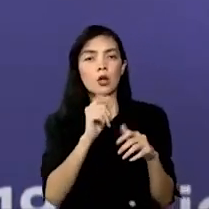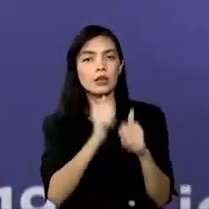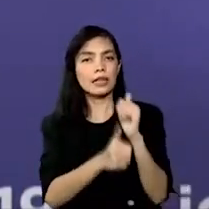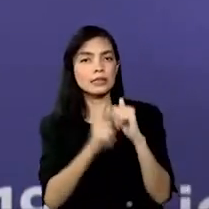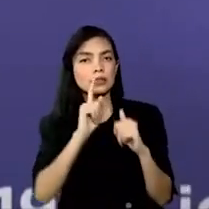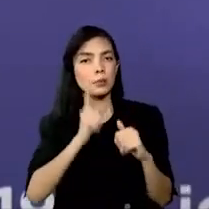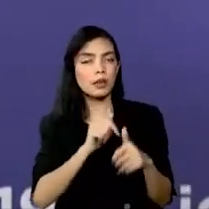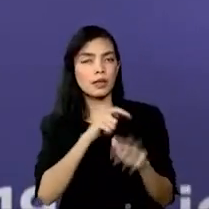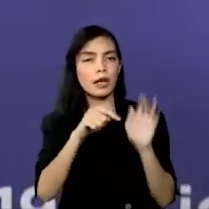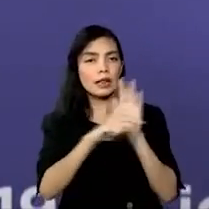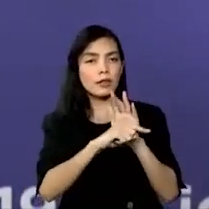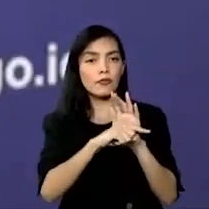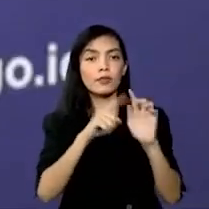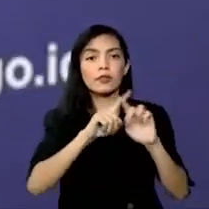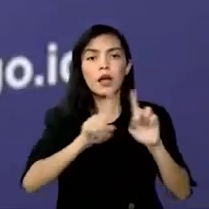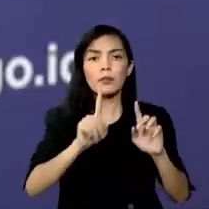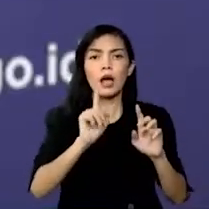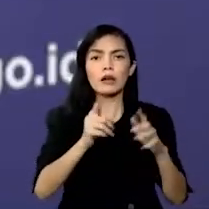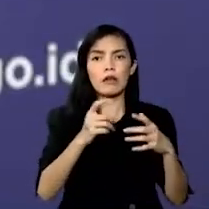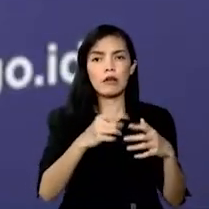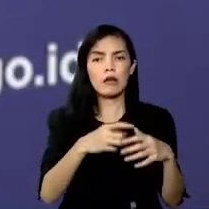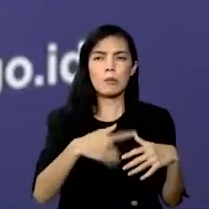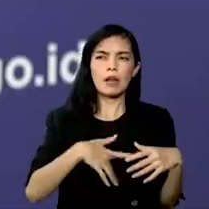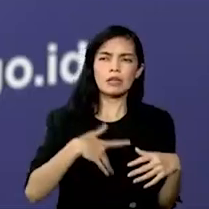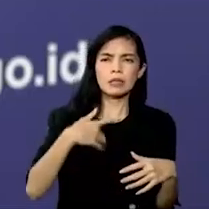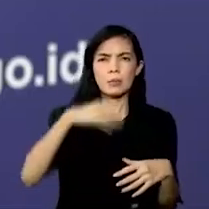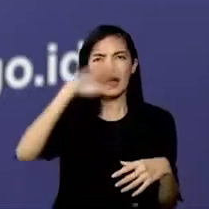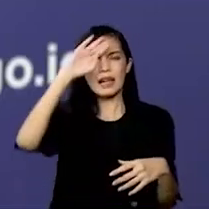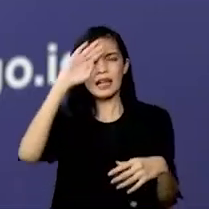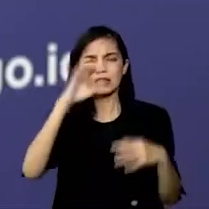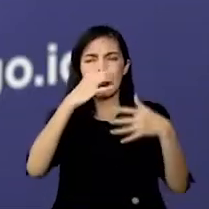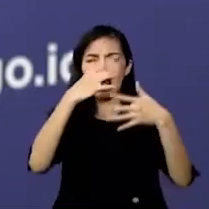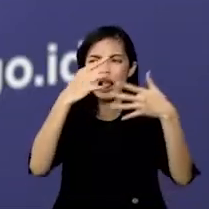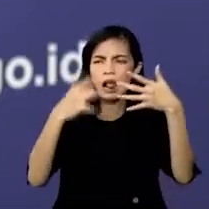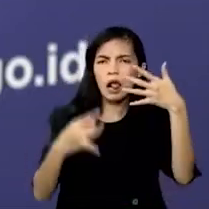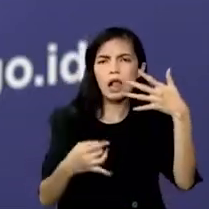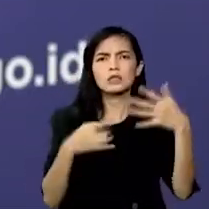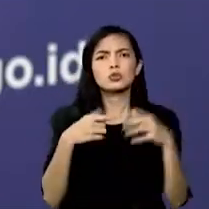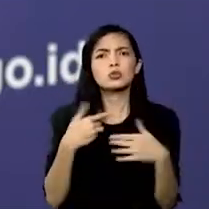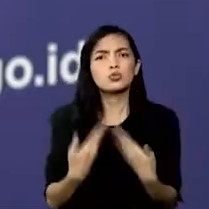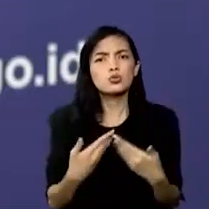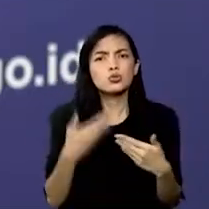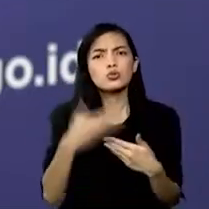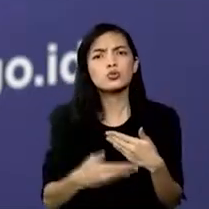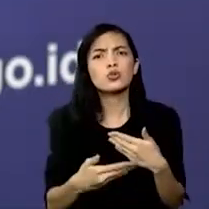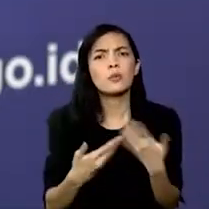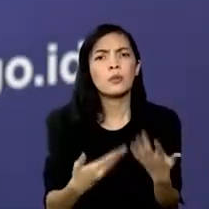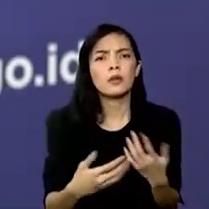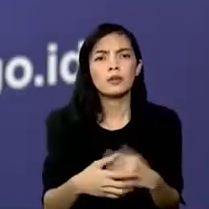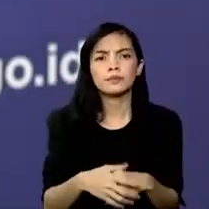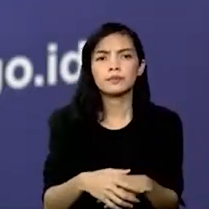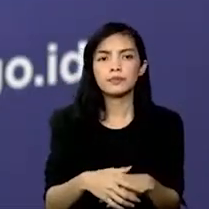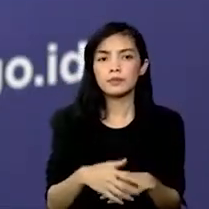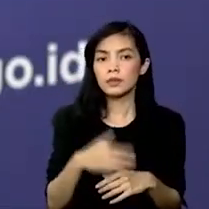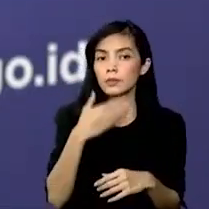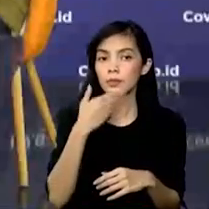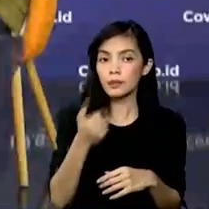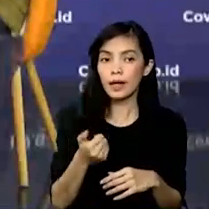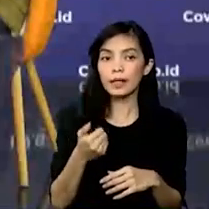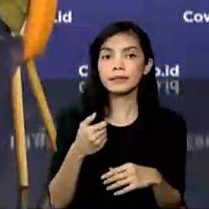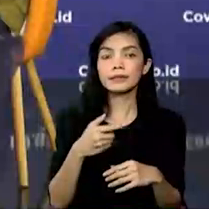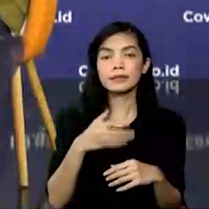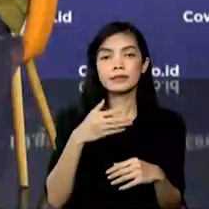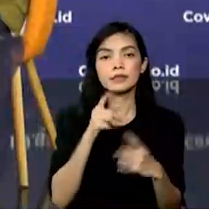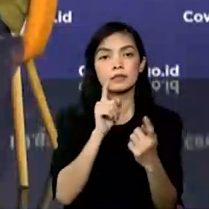repotnya negatif tapi ada gejala macam-macam ya panas ya semua itu bagaimana alurnya paling baik adalah